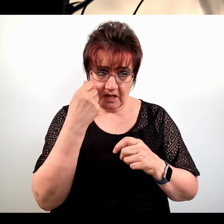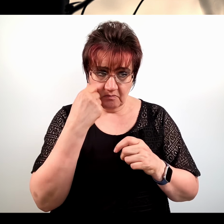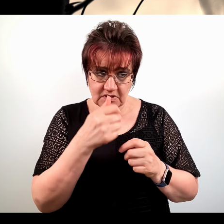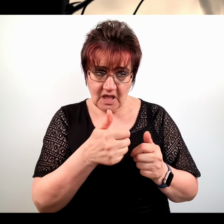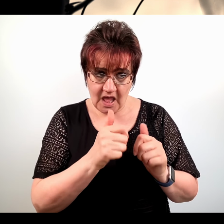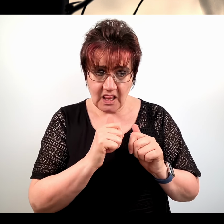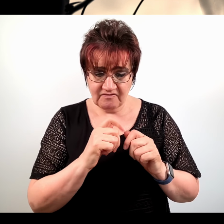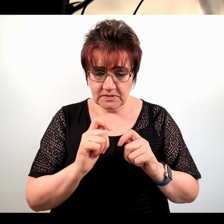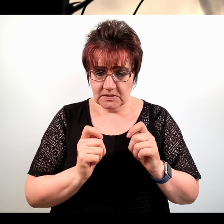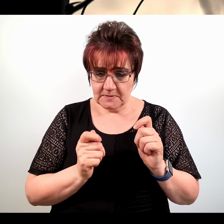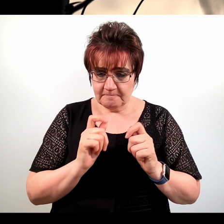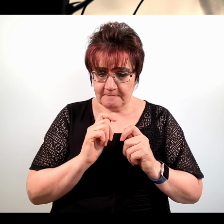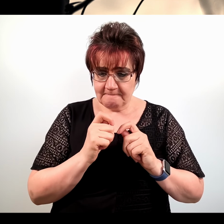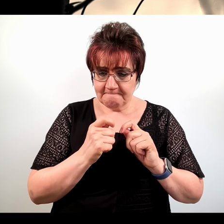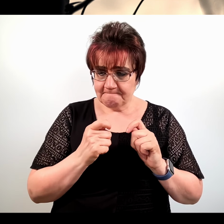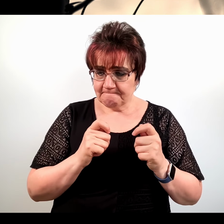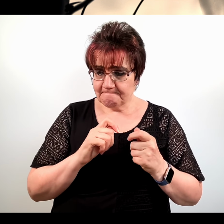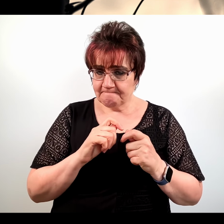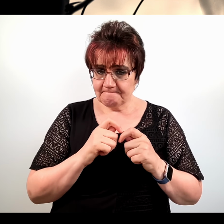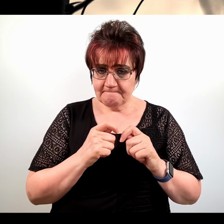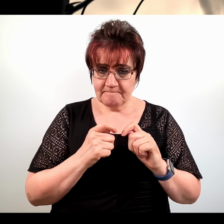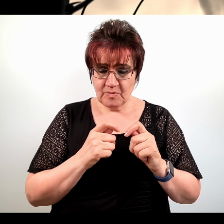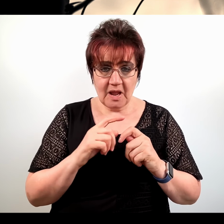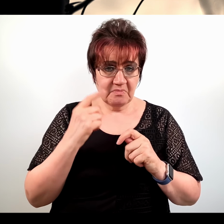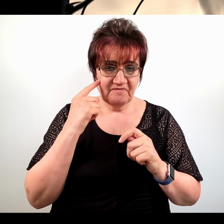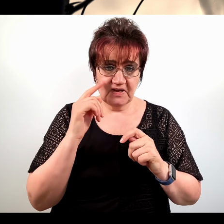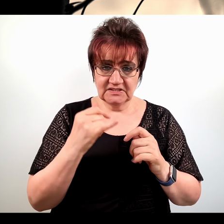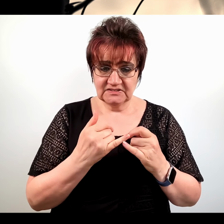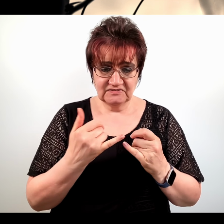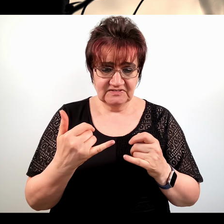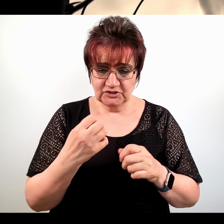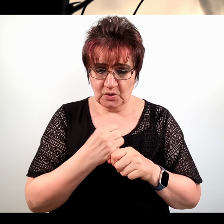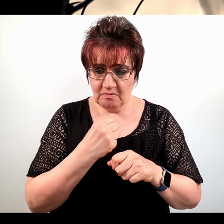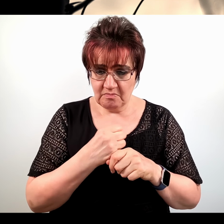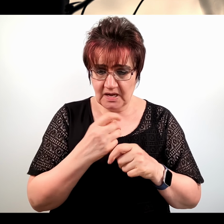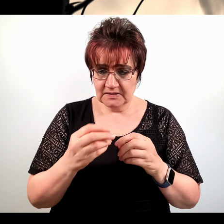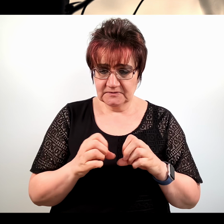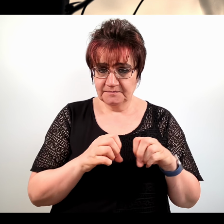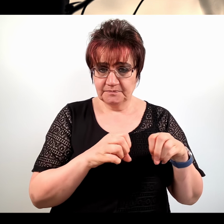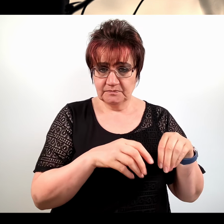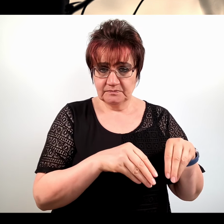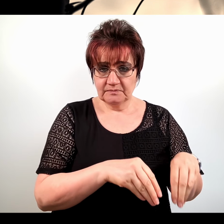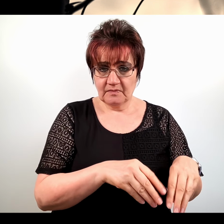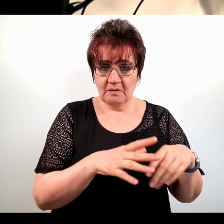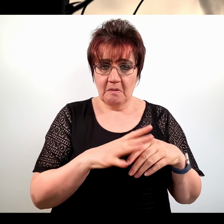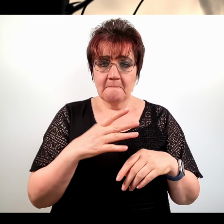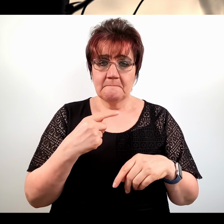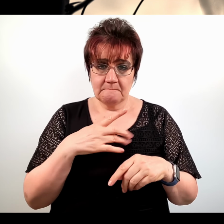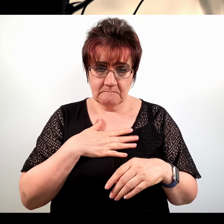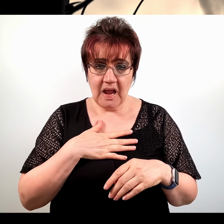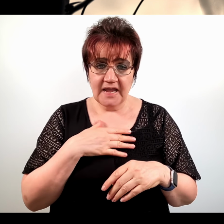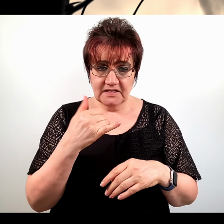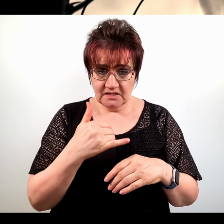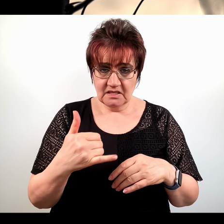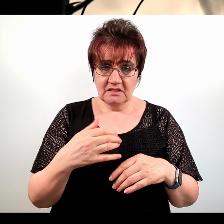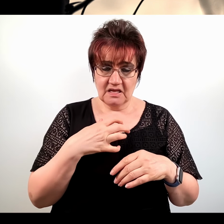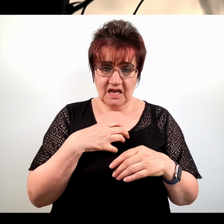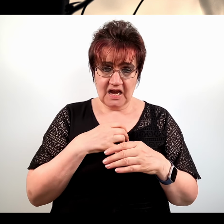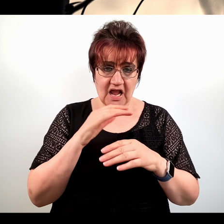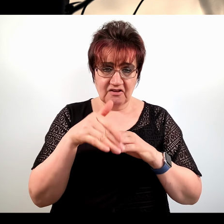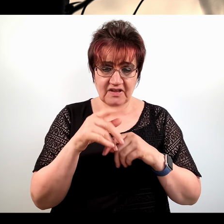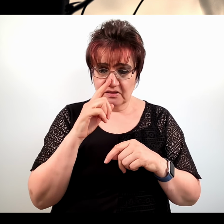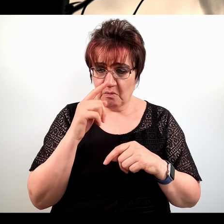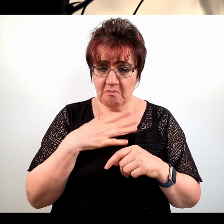Hilfe fragen. Doch weiß ich nicht mehr ein und aus und meine Kinder werden krank und